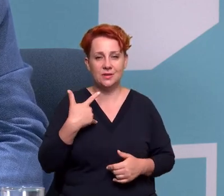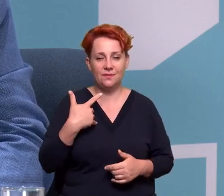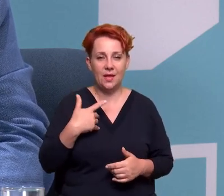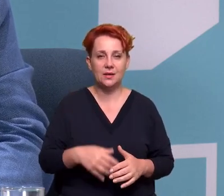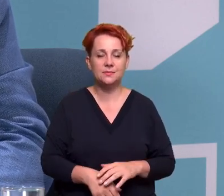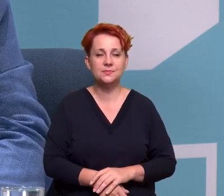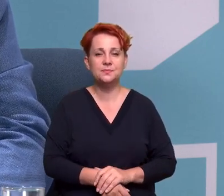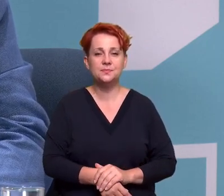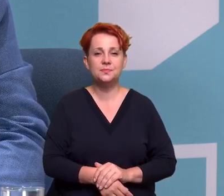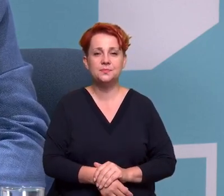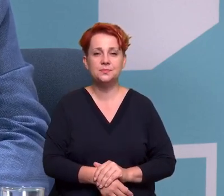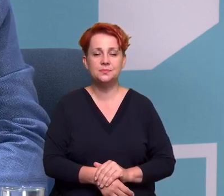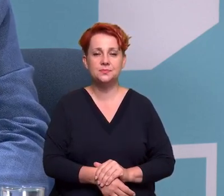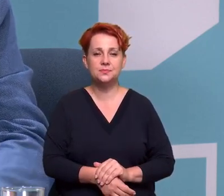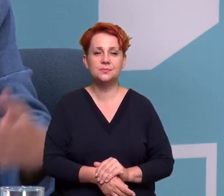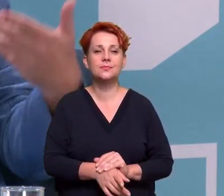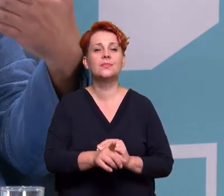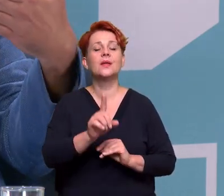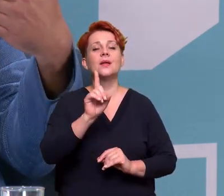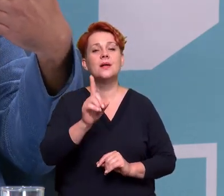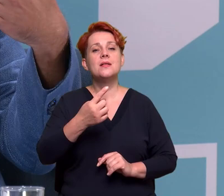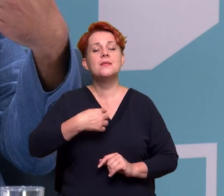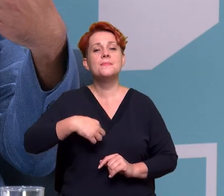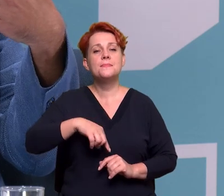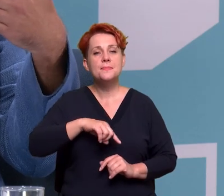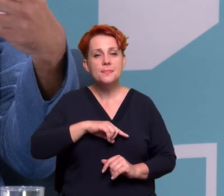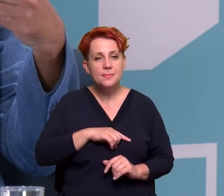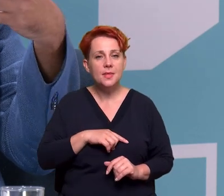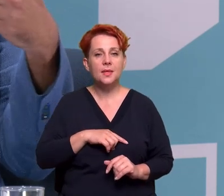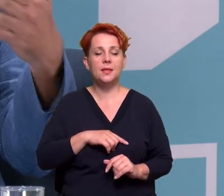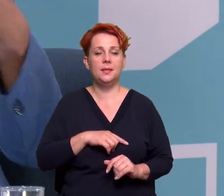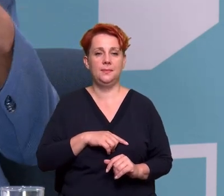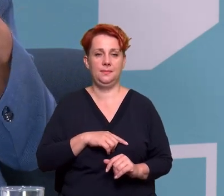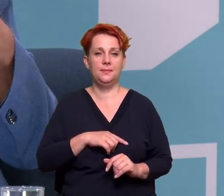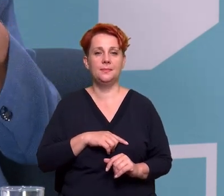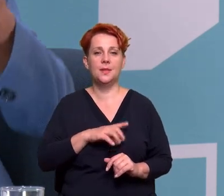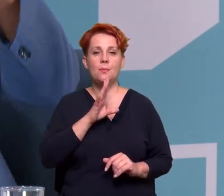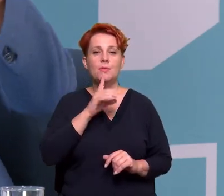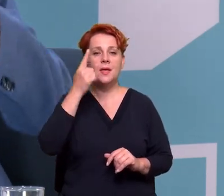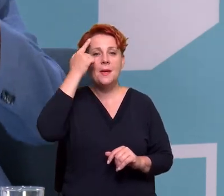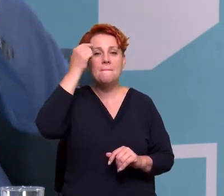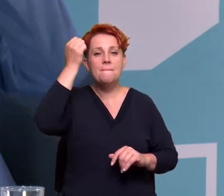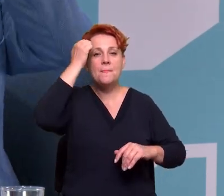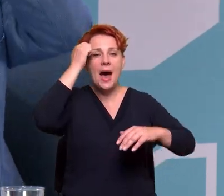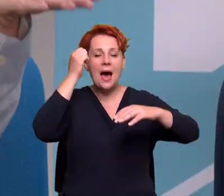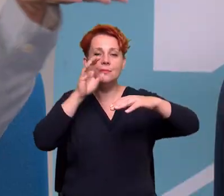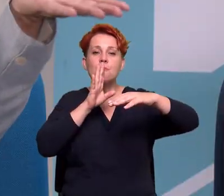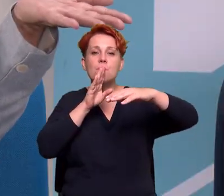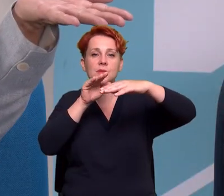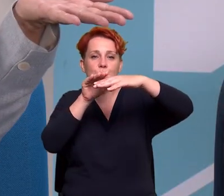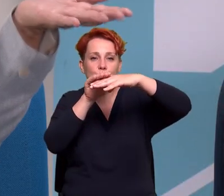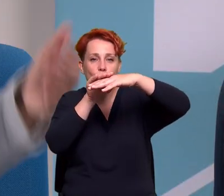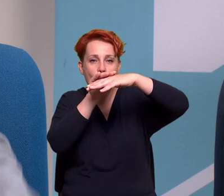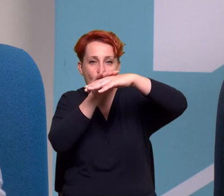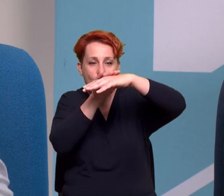ale gdzieś dotyka tej samej, że my dotykamy jakiegoś takiego naskórka tej pamięci. Ale skłoniło, nie? To pana do badania. No